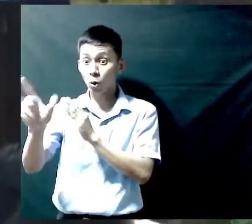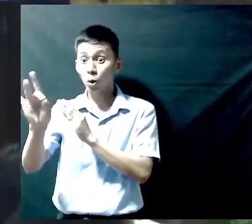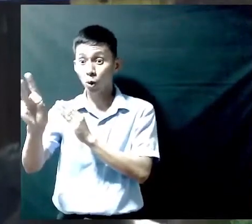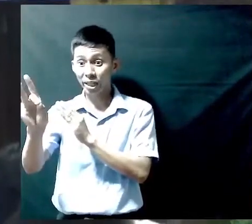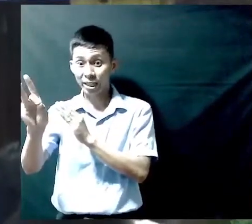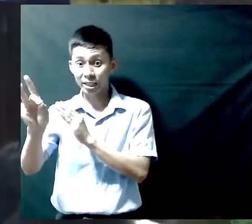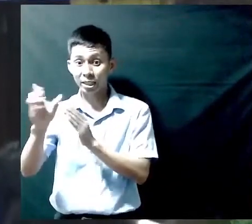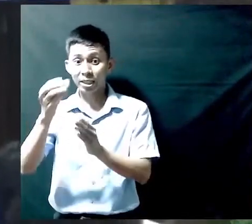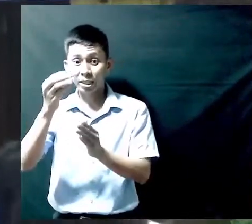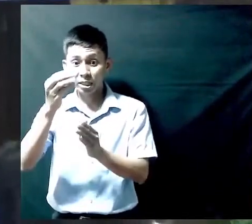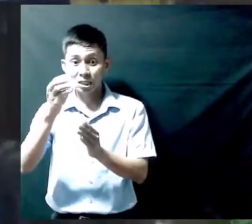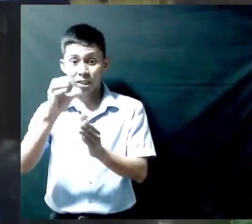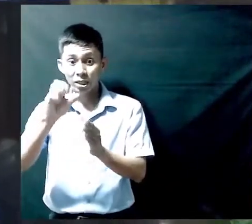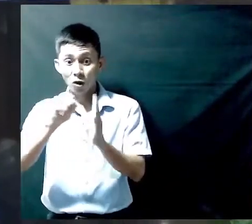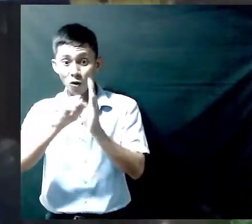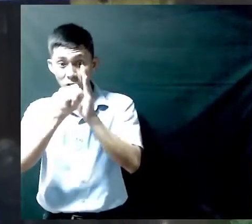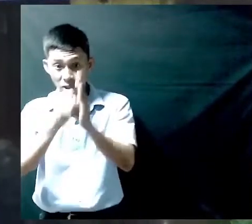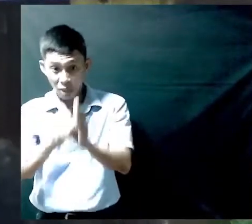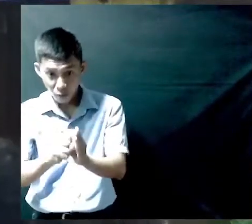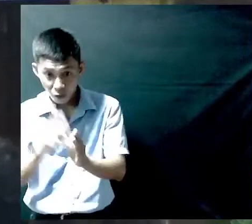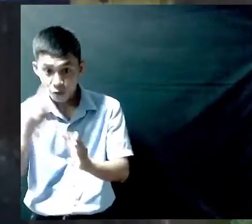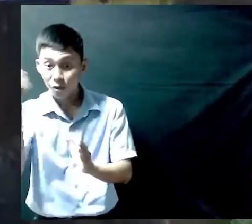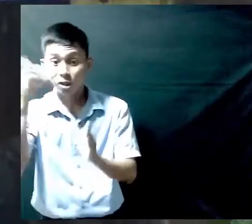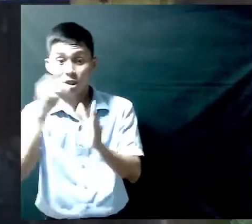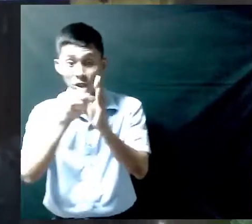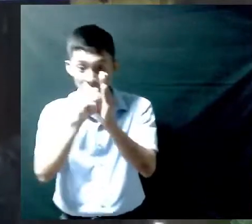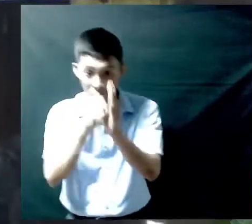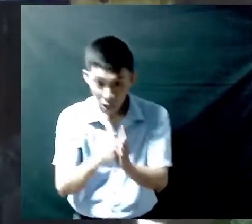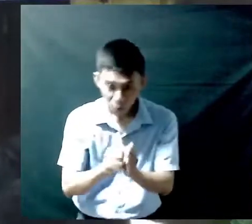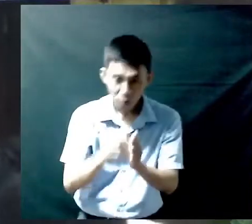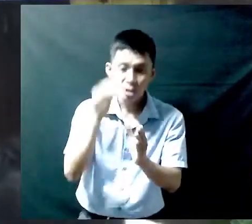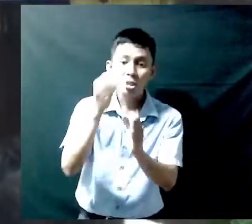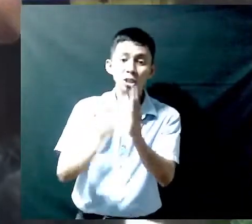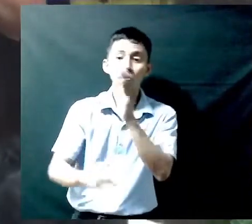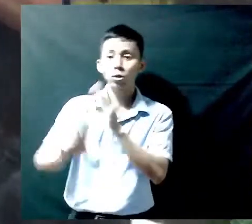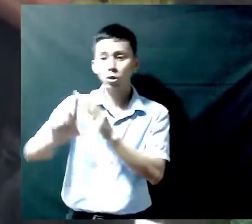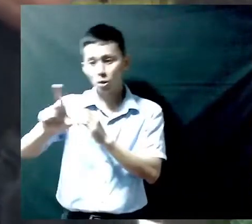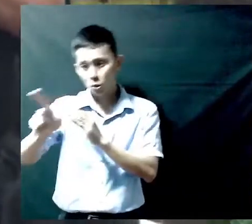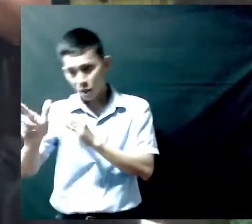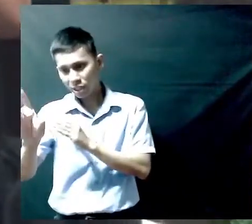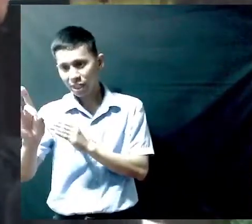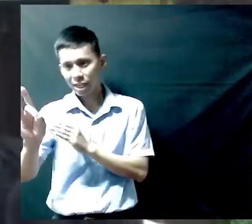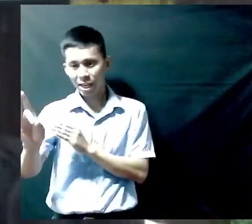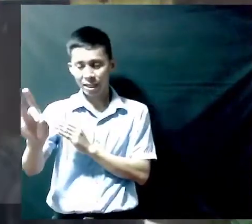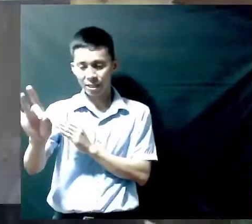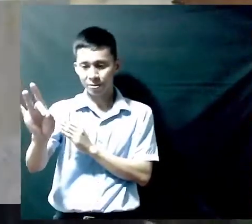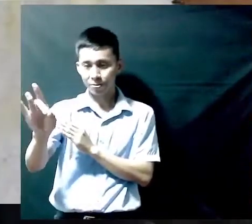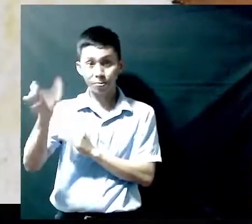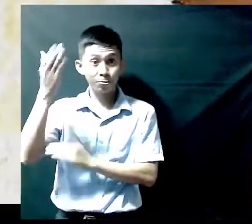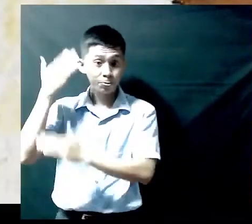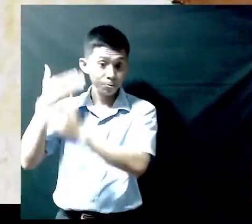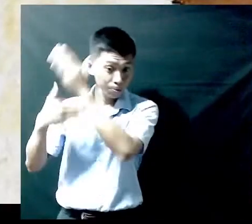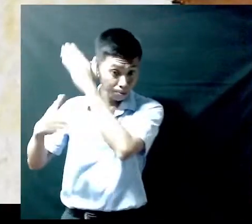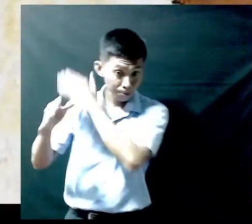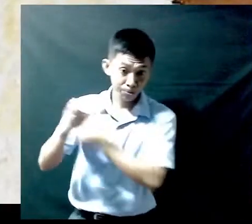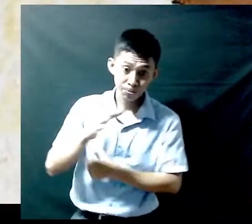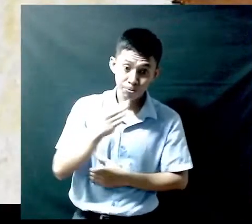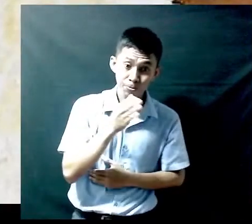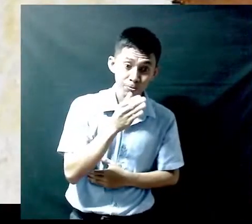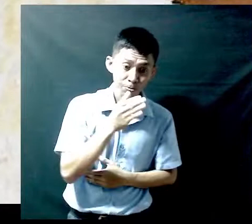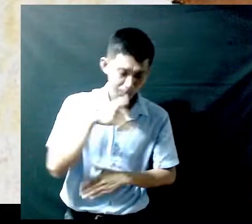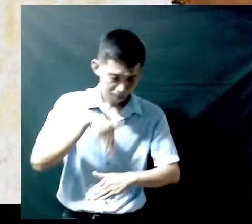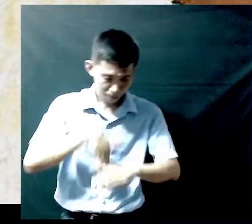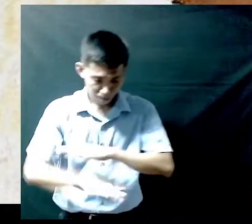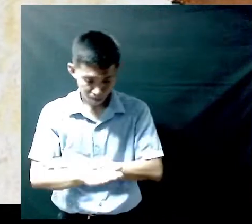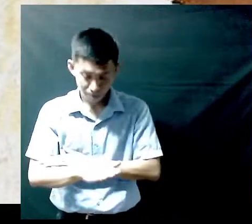28. Nung ipinanganak na, okay? Nung pinanganak na po ni Hannah itong si Samuel na anak